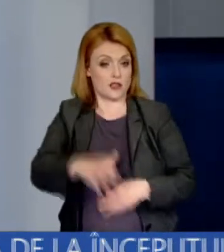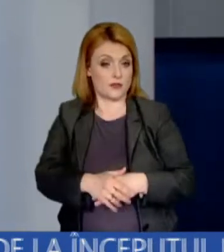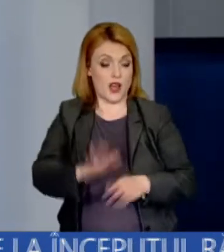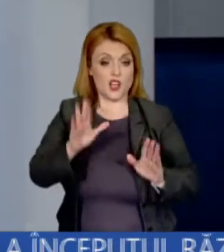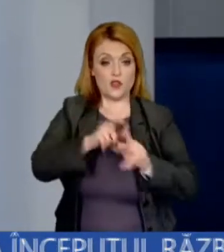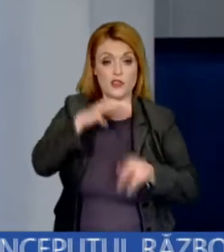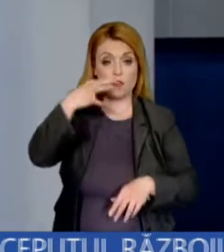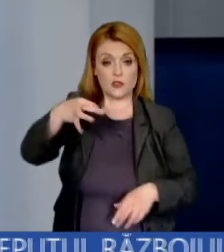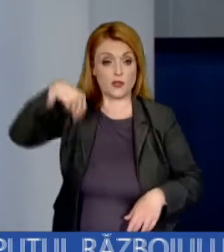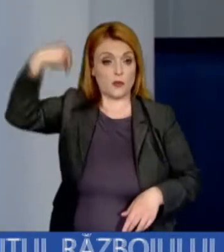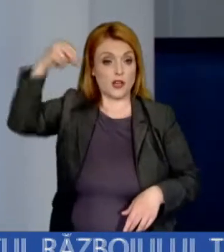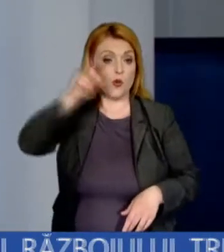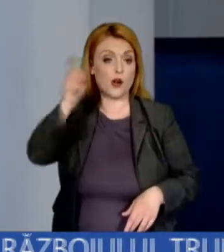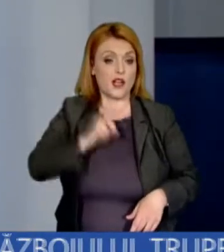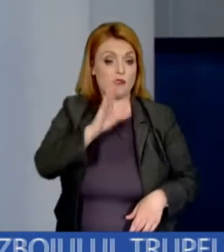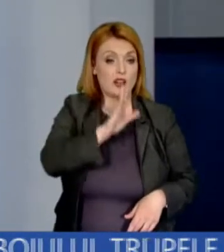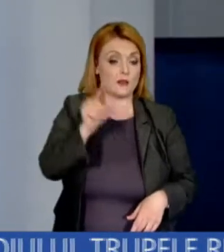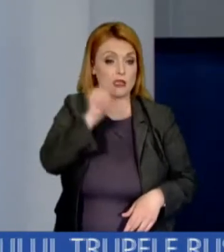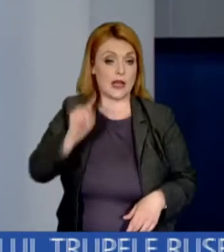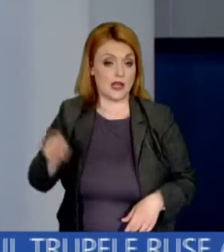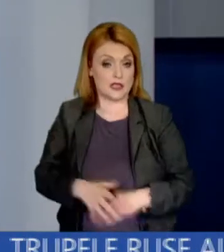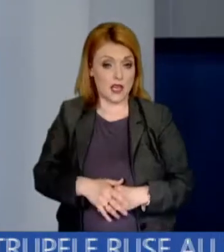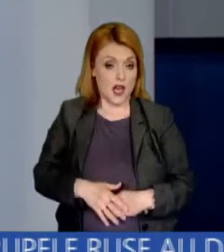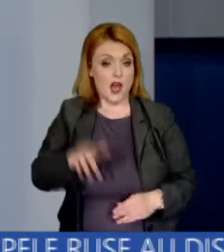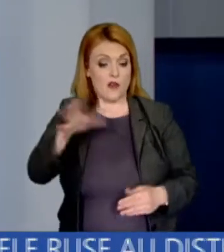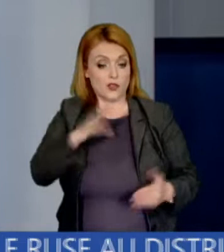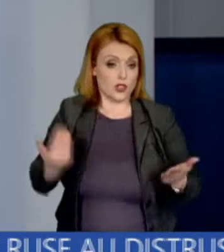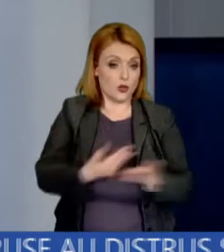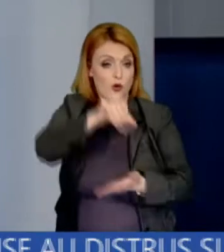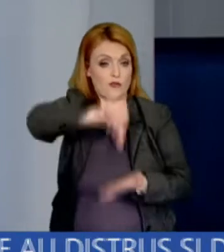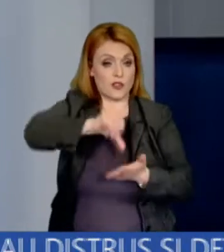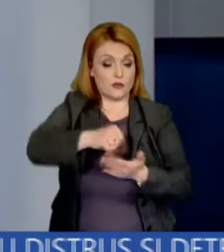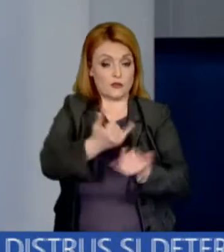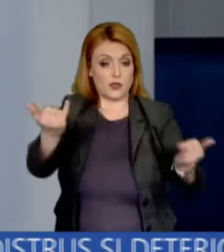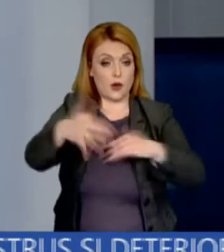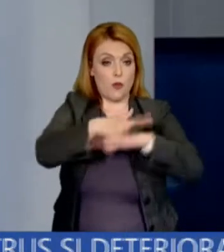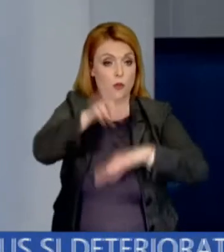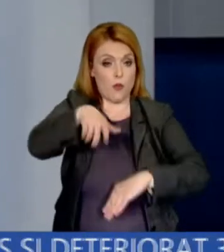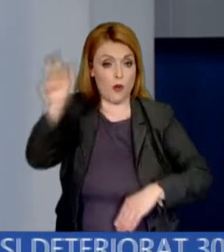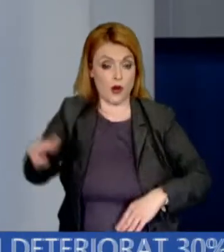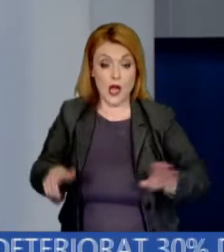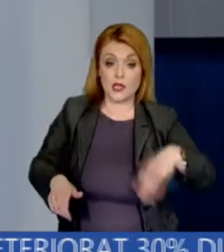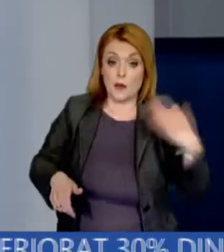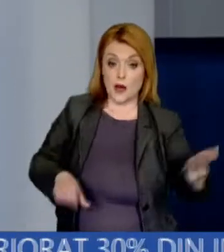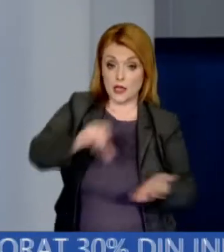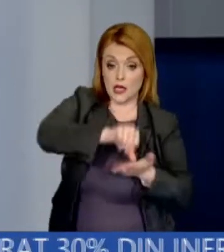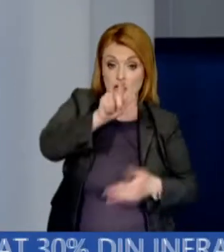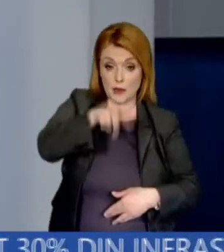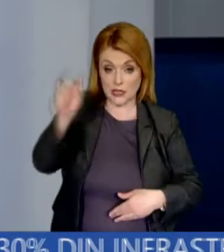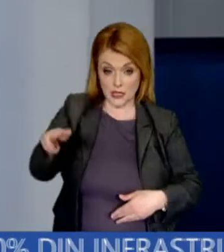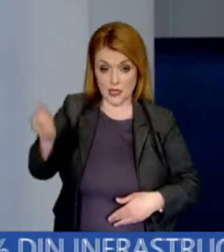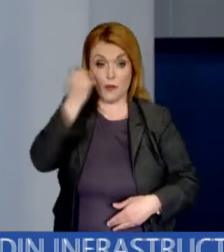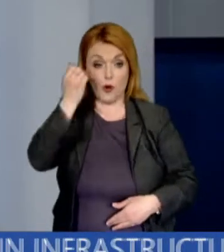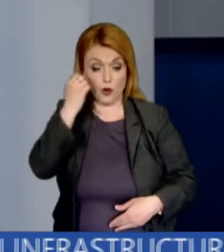a fost făcută de președintele Ucrainei, Volodymyr Zelensky, într-o nouă adresare către poporul său. De altă parte, reprezentanții Kremlinului